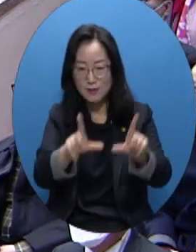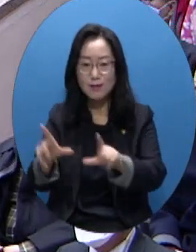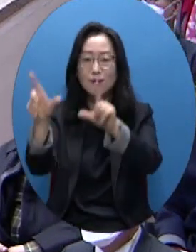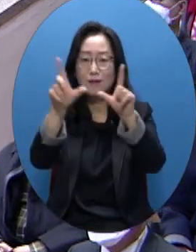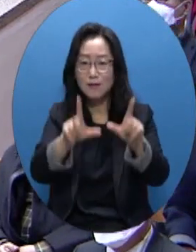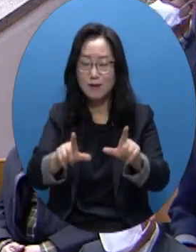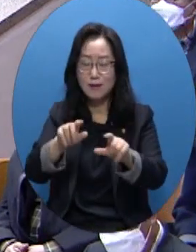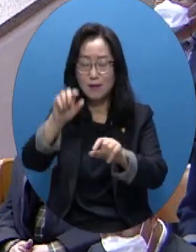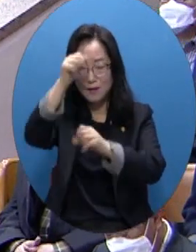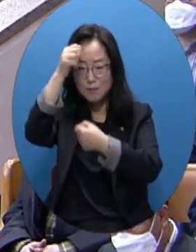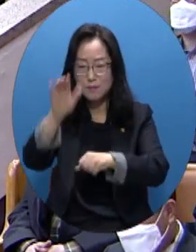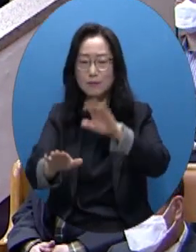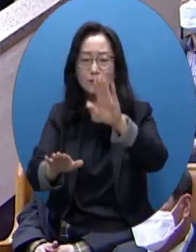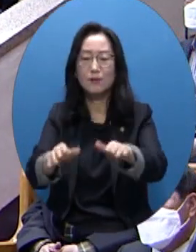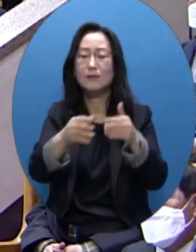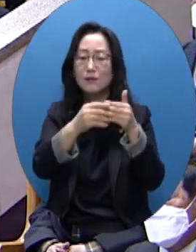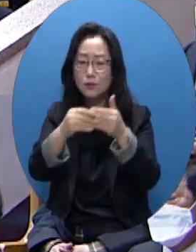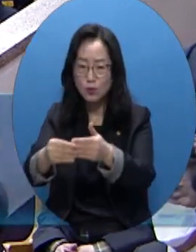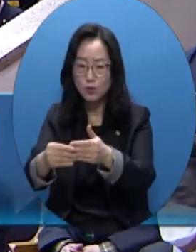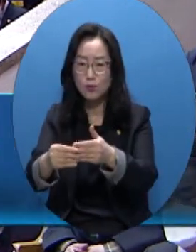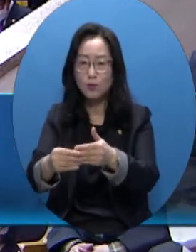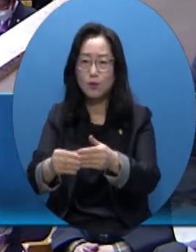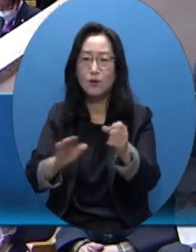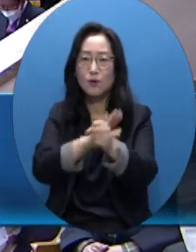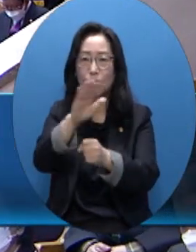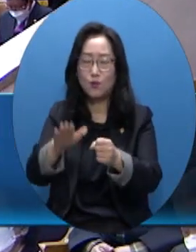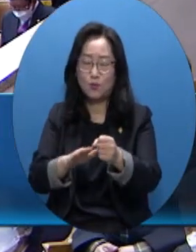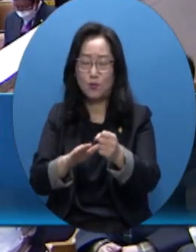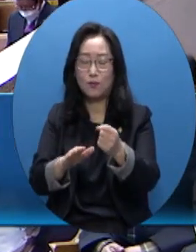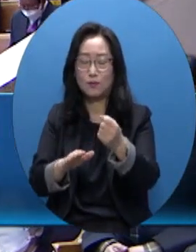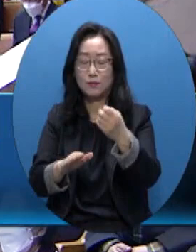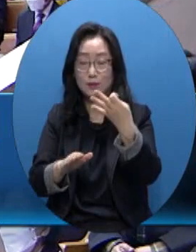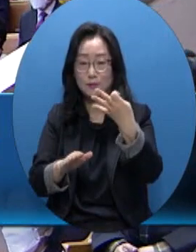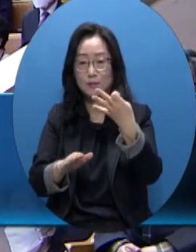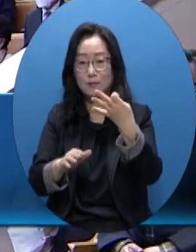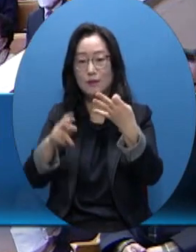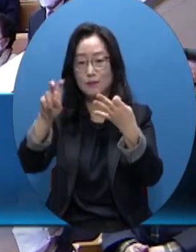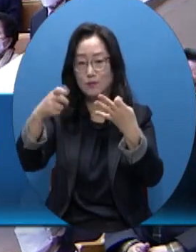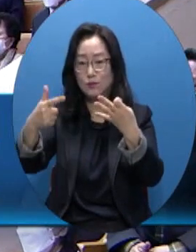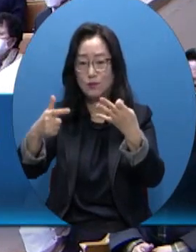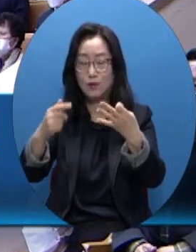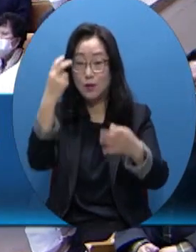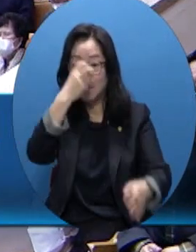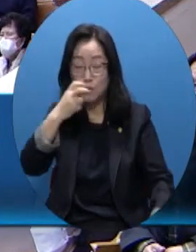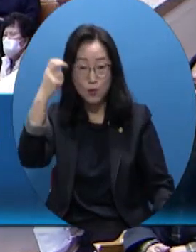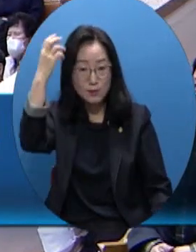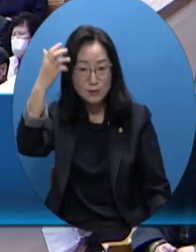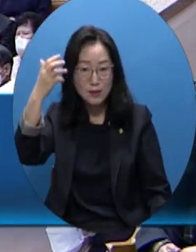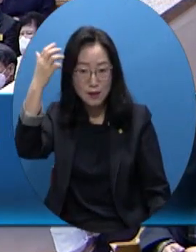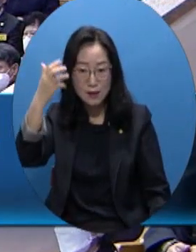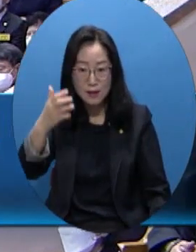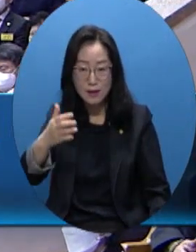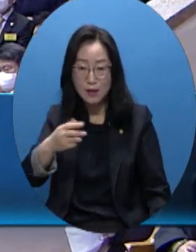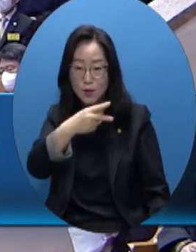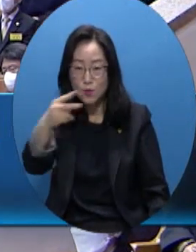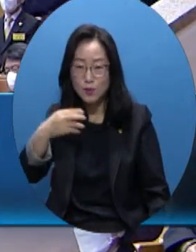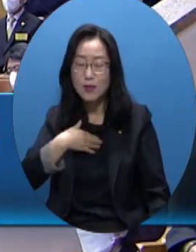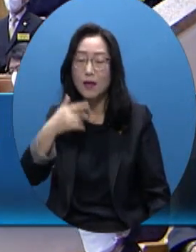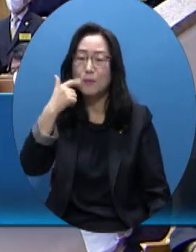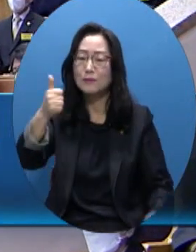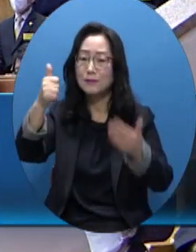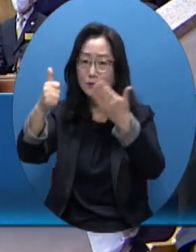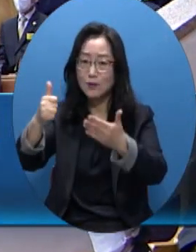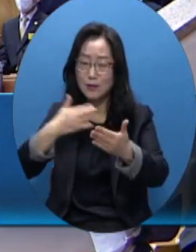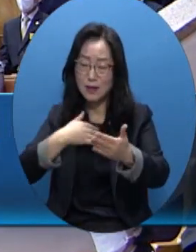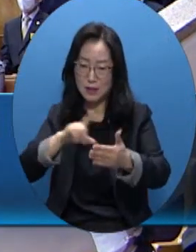우리의 밝아 룰 인도해 주십니다 요 모험 사랑 26 10입니다 보혜사 곧 때에 아버지께서 내 이름으로 보내실